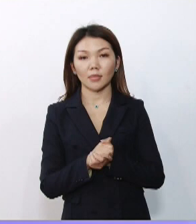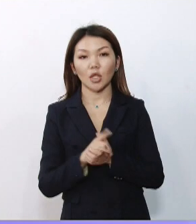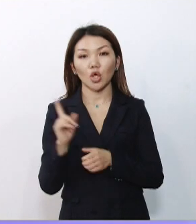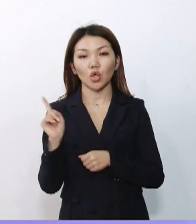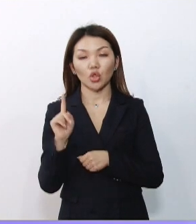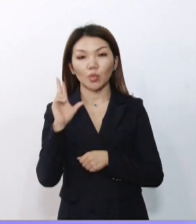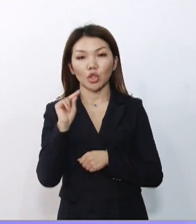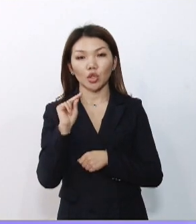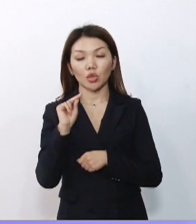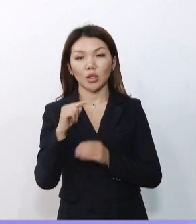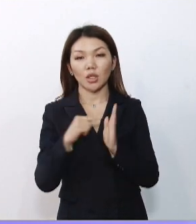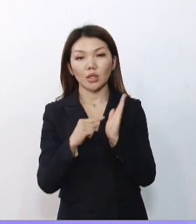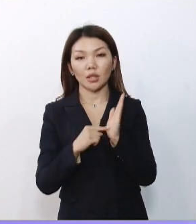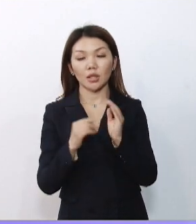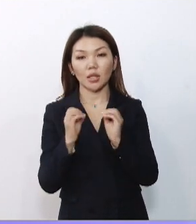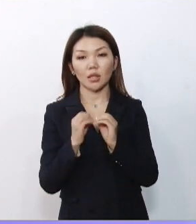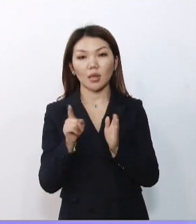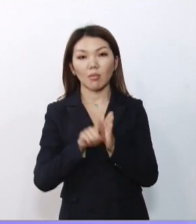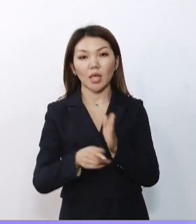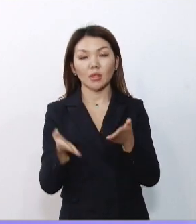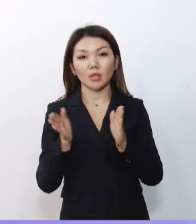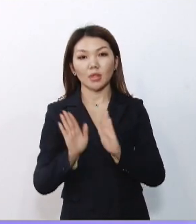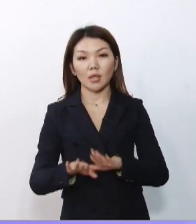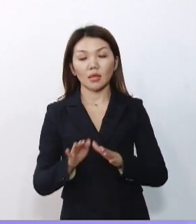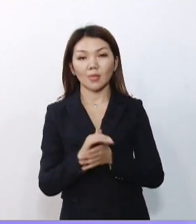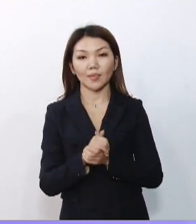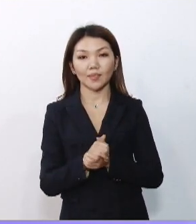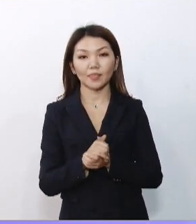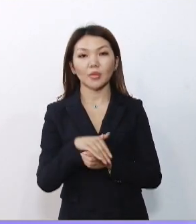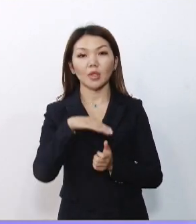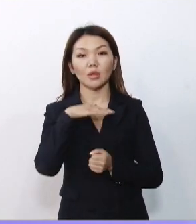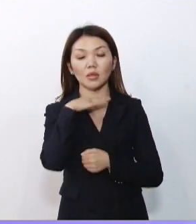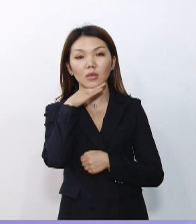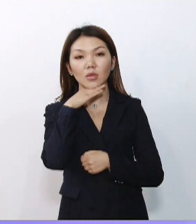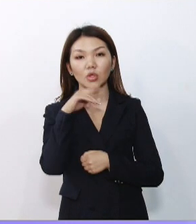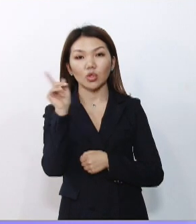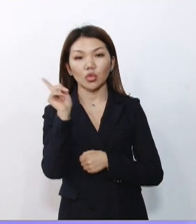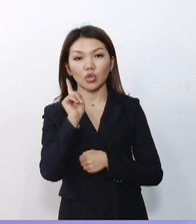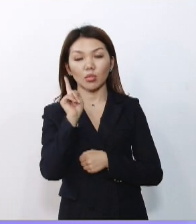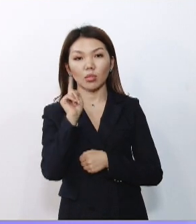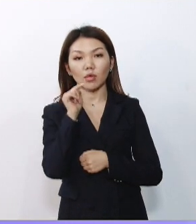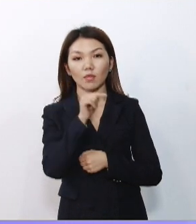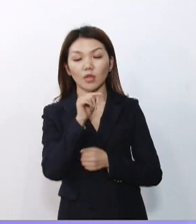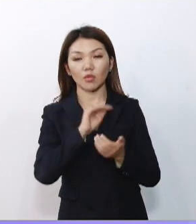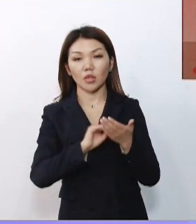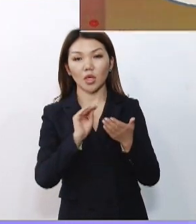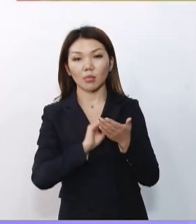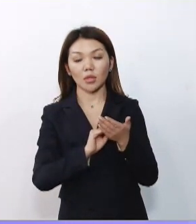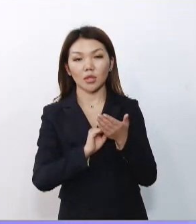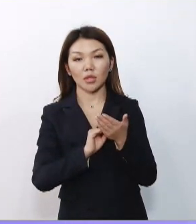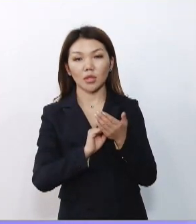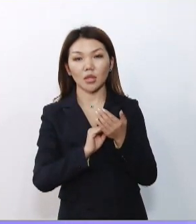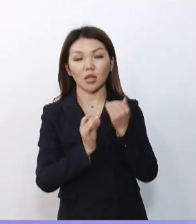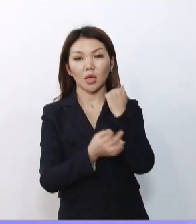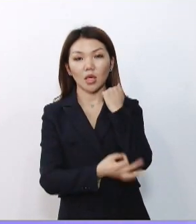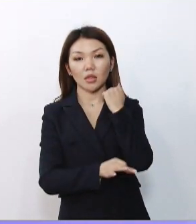Чтобы число разделить на 10 без остатка, достаточно, чтобы в его записи на